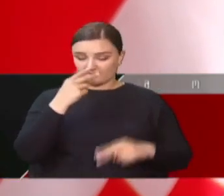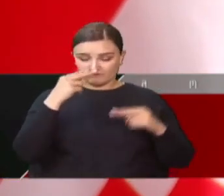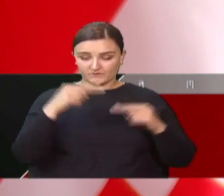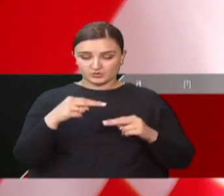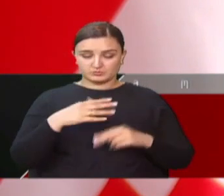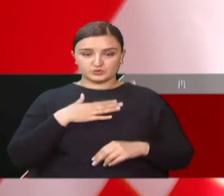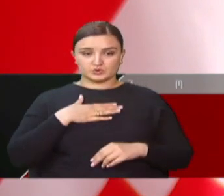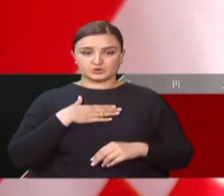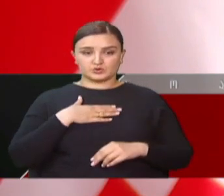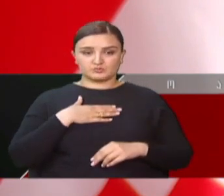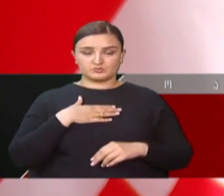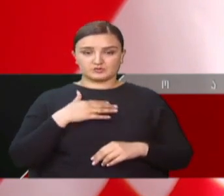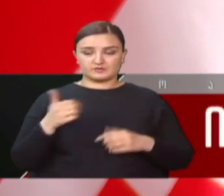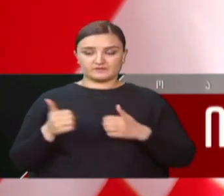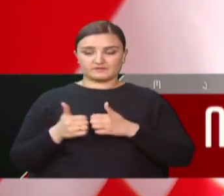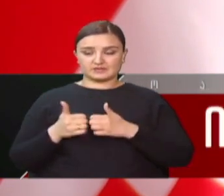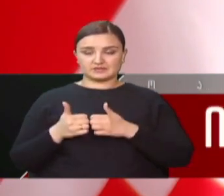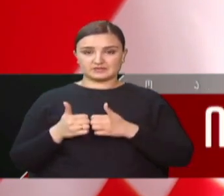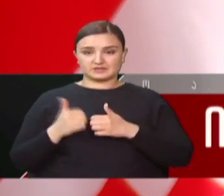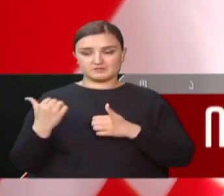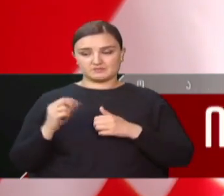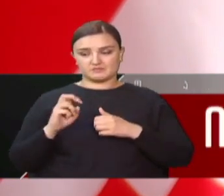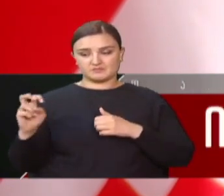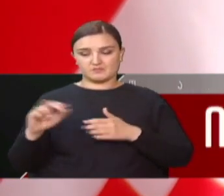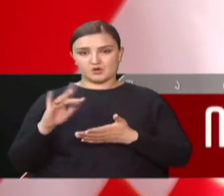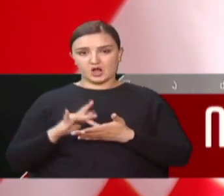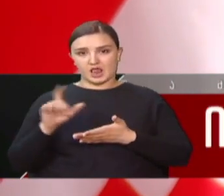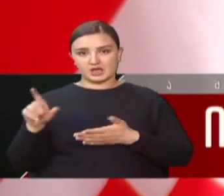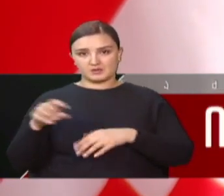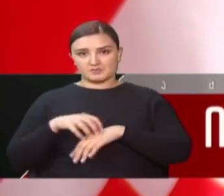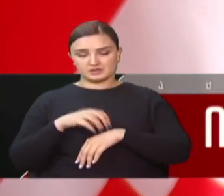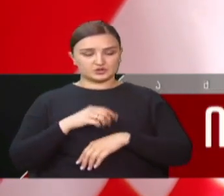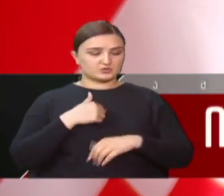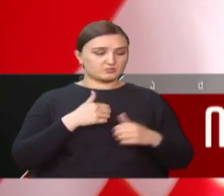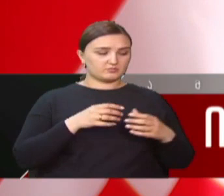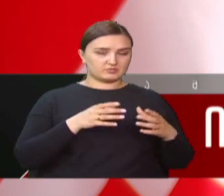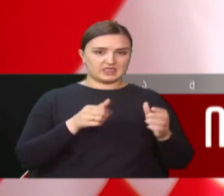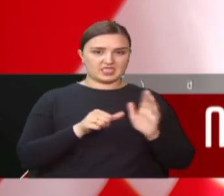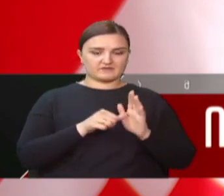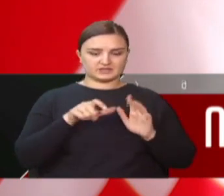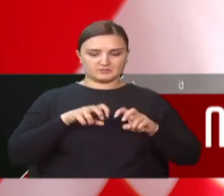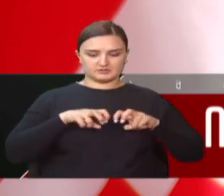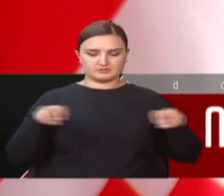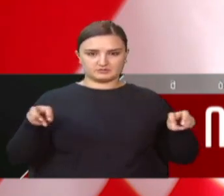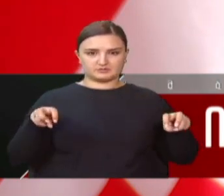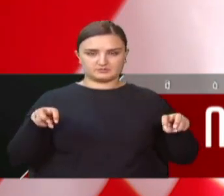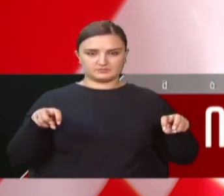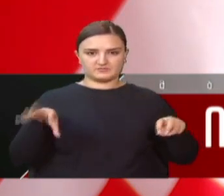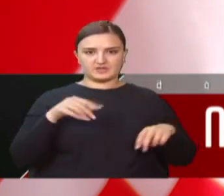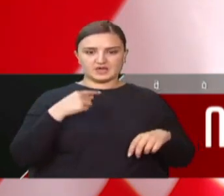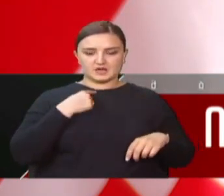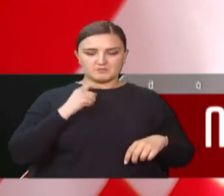რიგში, მოგეხსენებათ გვერდზე მოქალაქეები მიზის, მეორე მხრიდან ჩემი თანაგუნდელები, 6 ადამიანი მზივარ და არცერთს არ მიუცია